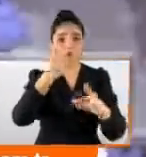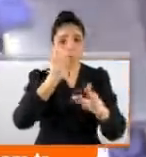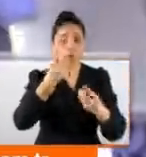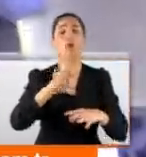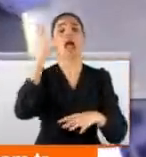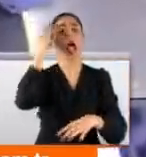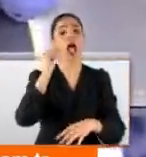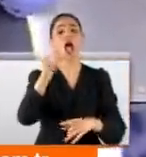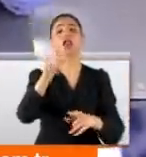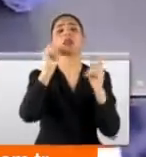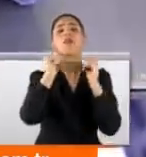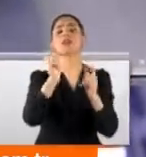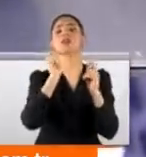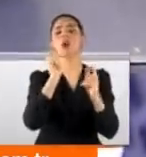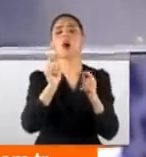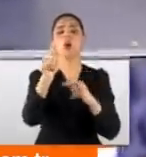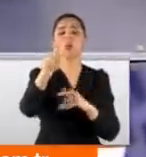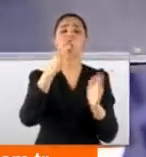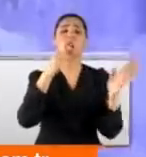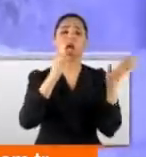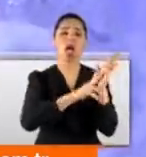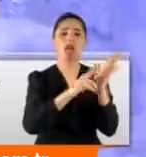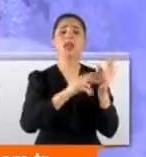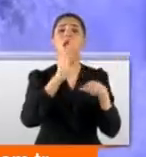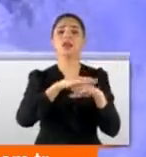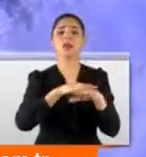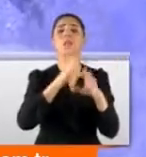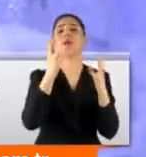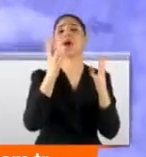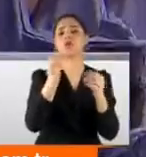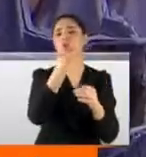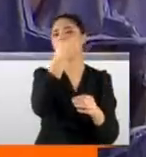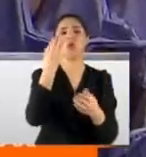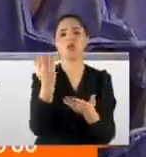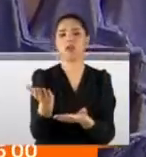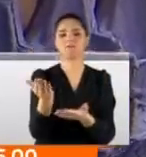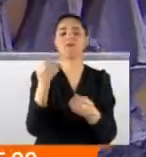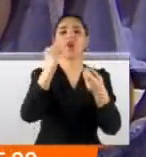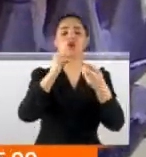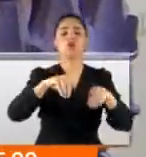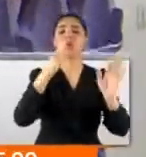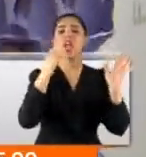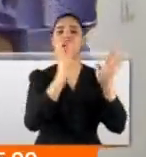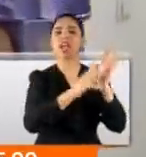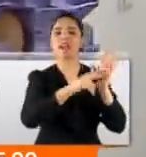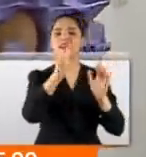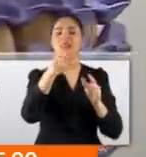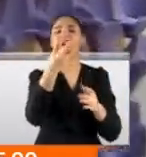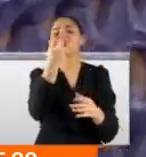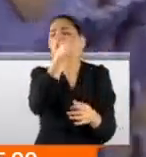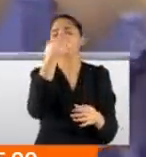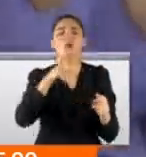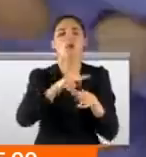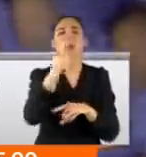olmadığını anlamak ne kadar zorsa üzerine baskı yapmak da bir o kadar basit. Yumurta baskılama iki şekilde ve basit bir